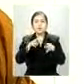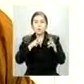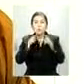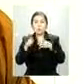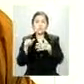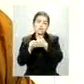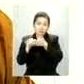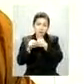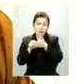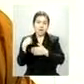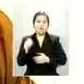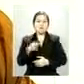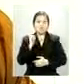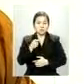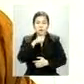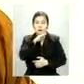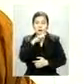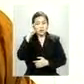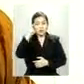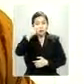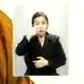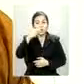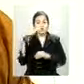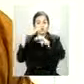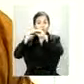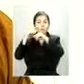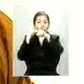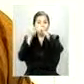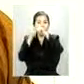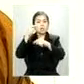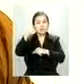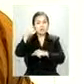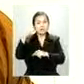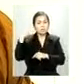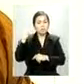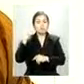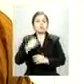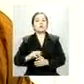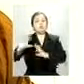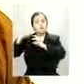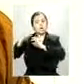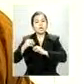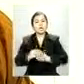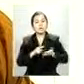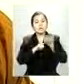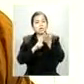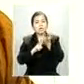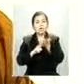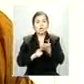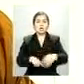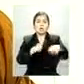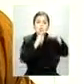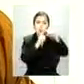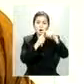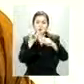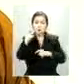ยมีด้านลบแล้วก็ต้องมีด้านบวกเข้าไปให้นี่แหละคือสื่อที่เสนอด้านเดียวก็ทำให้คนเห็นแต่ความไม่ดีแล้วก็เคยชิน